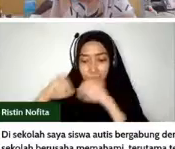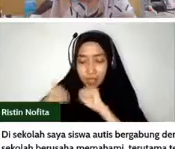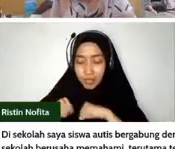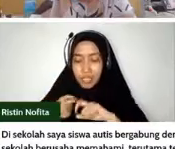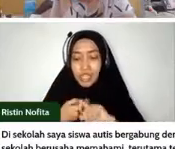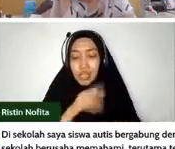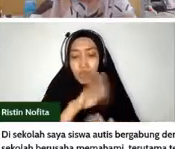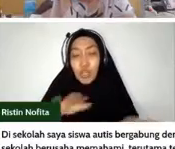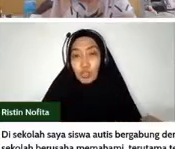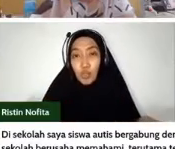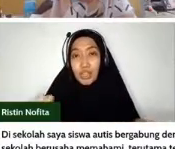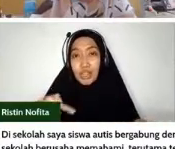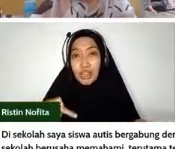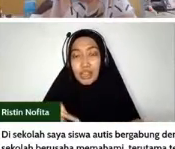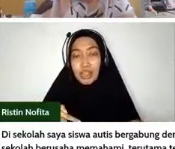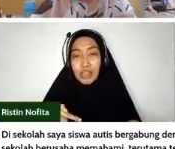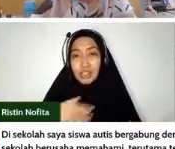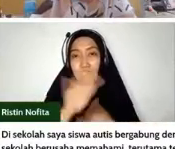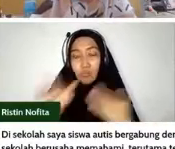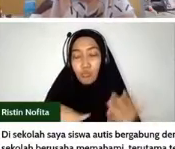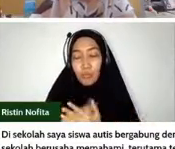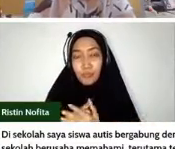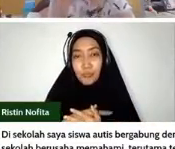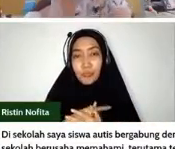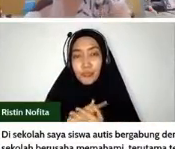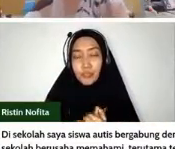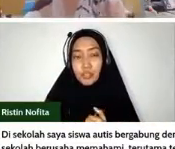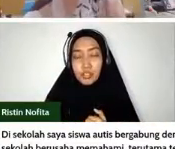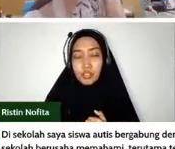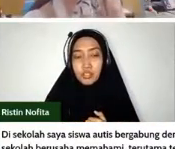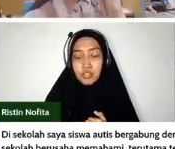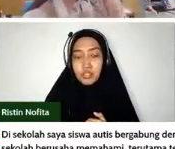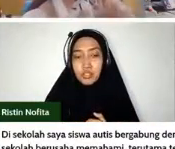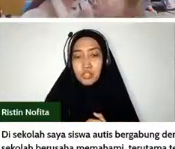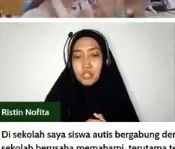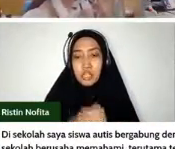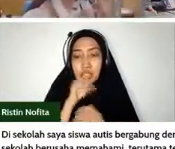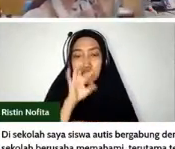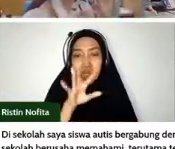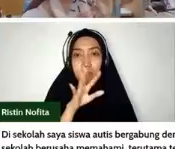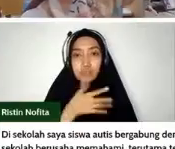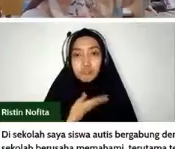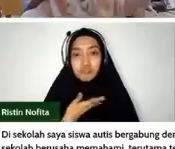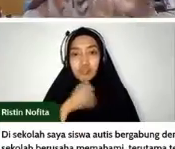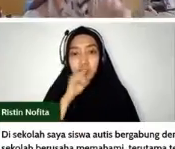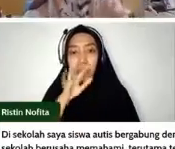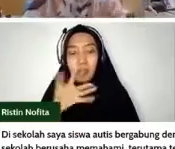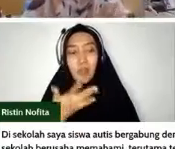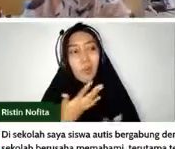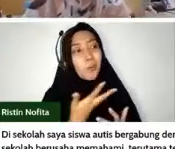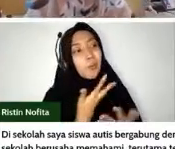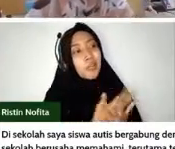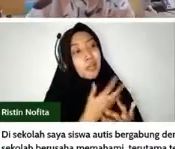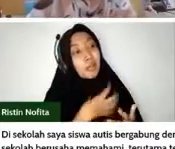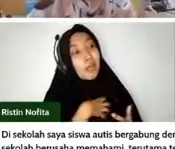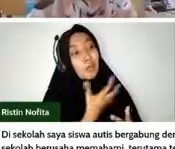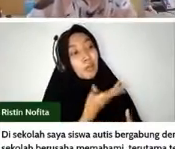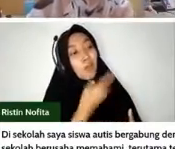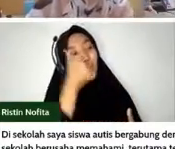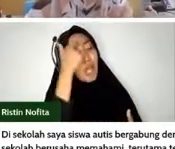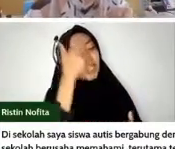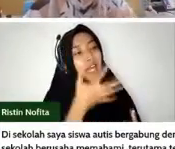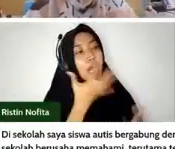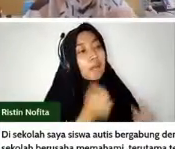sehingga ketika yang sampai dari mereka sendiri, mungkin si anak sendiri kita minta pendapatnya bagaimana pembelajaran